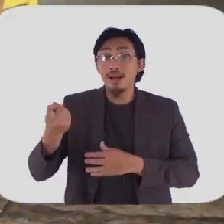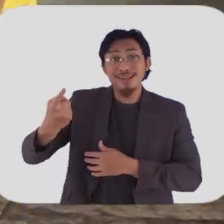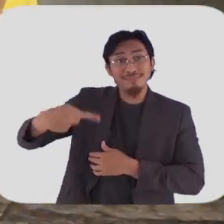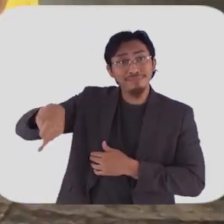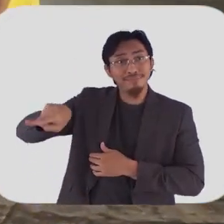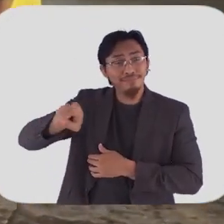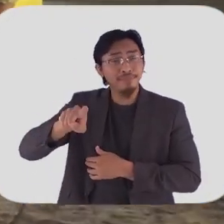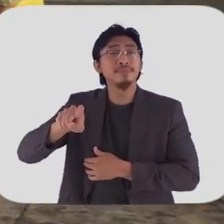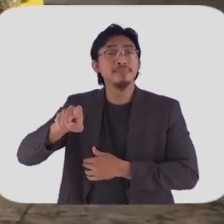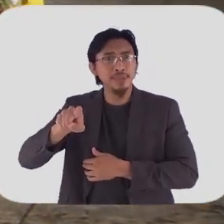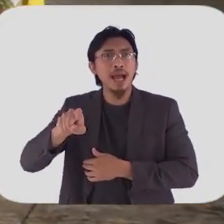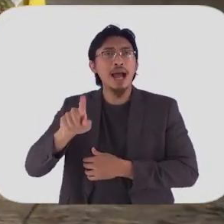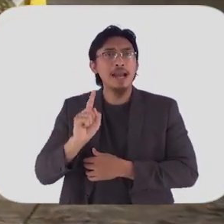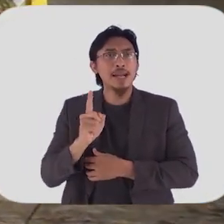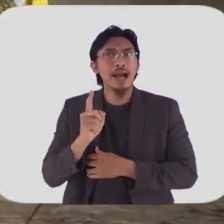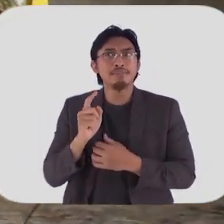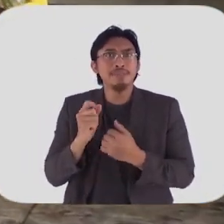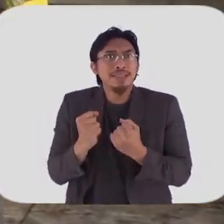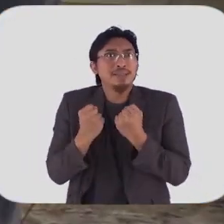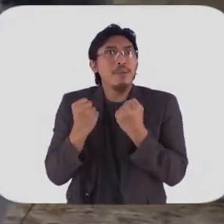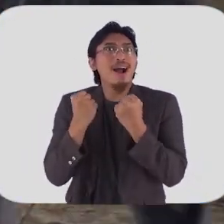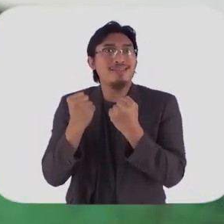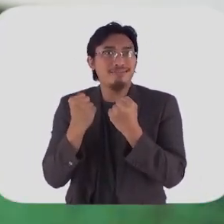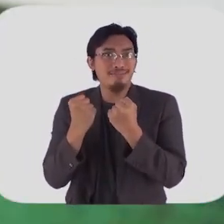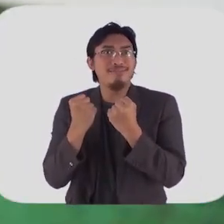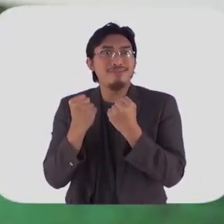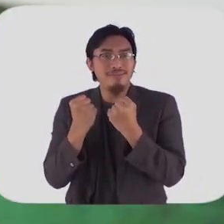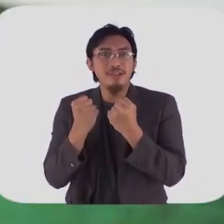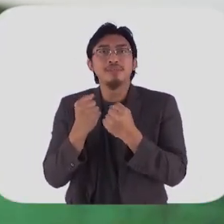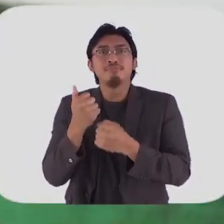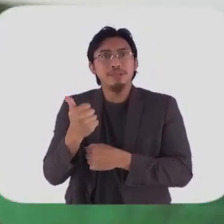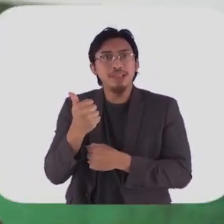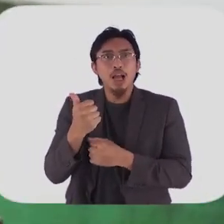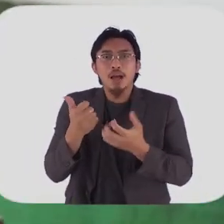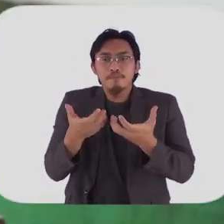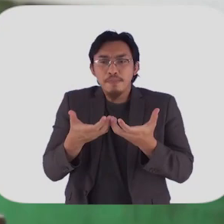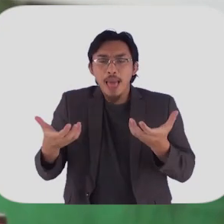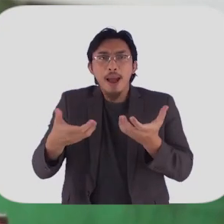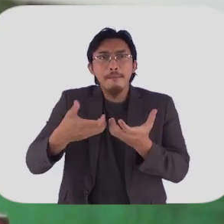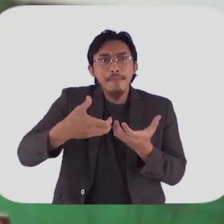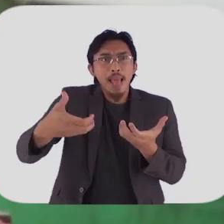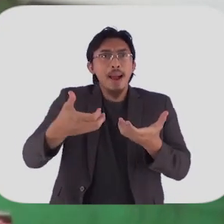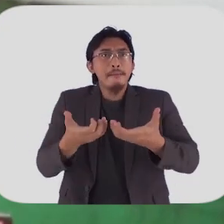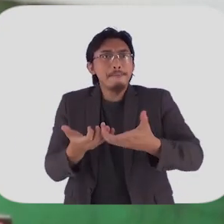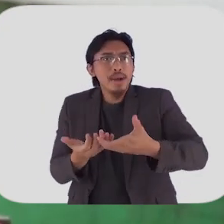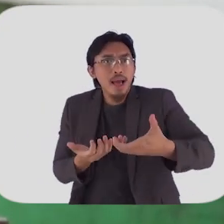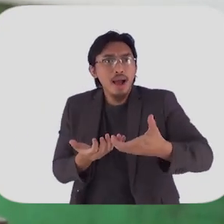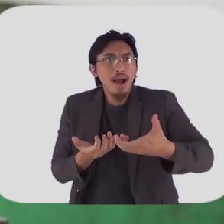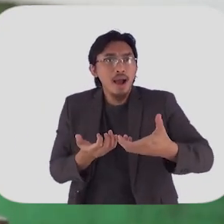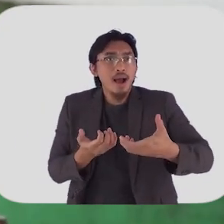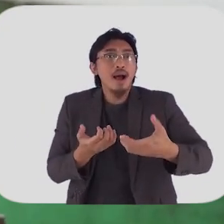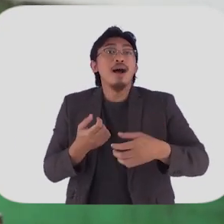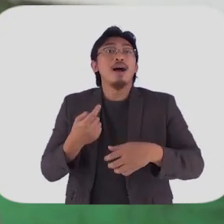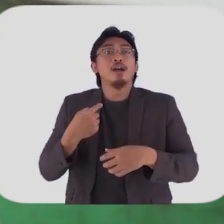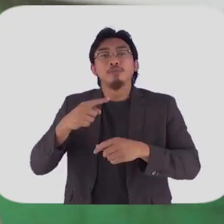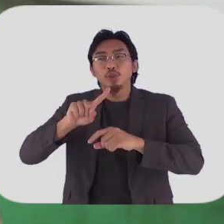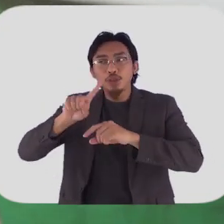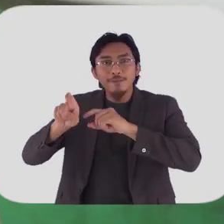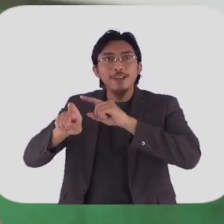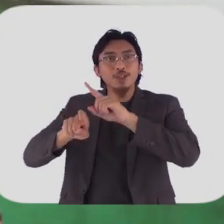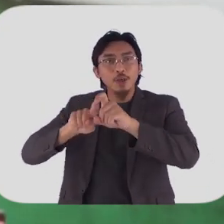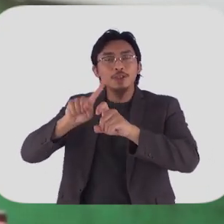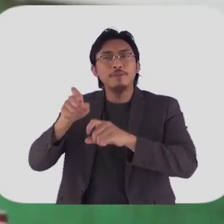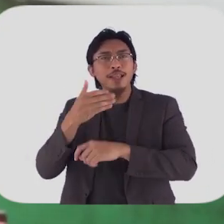sampah. Mereka ada yang apatis, ada yang semangat, ada yang bahkan sudah melakukan pemilahan sendiri. Itu